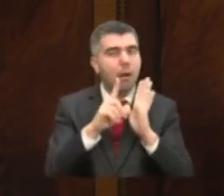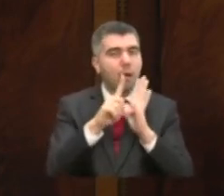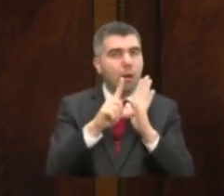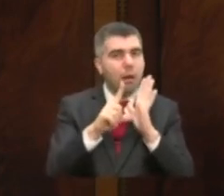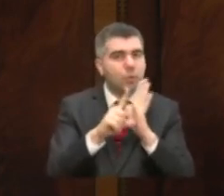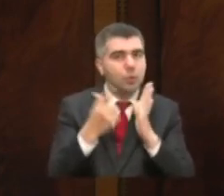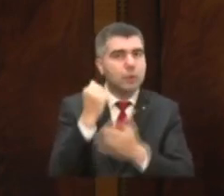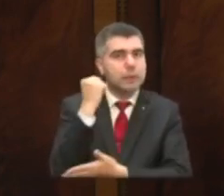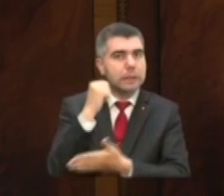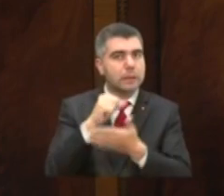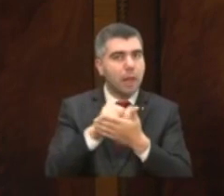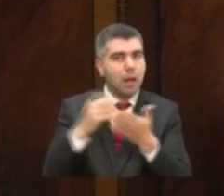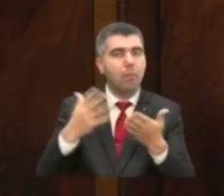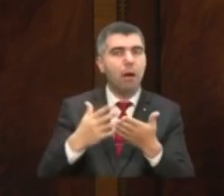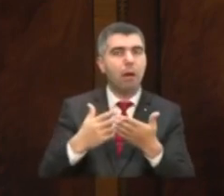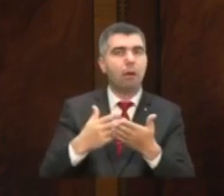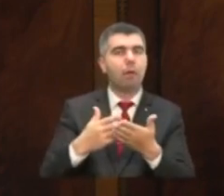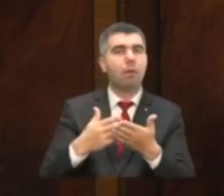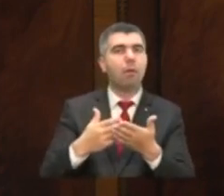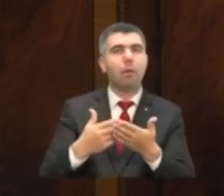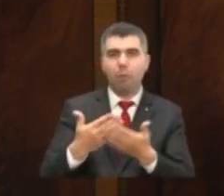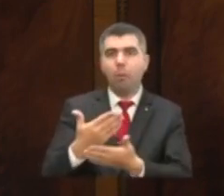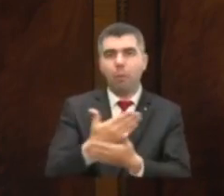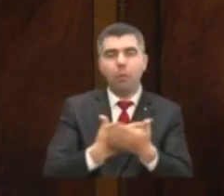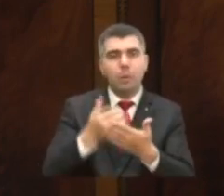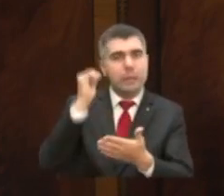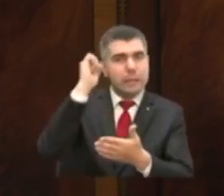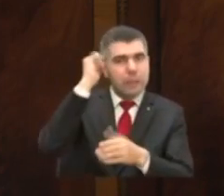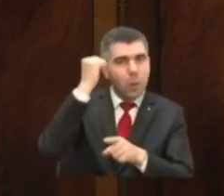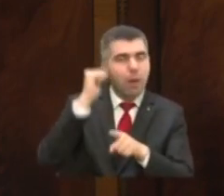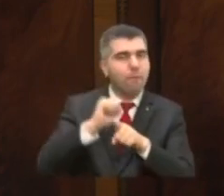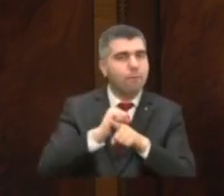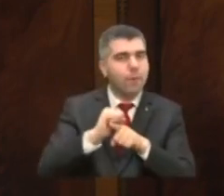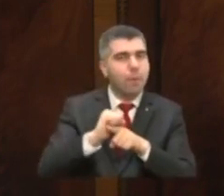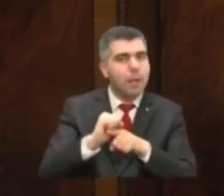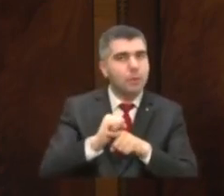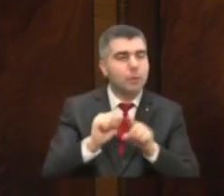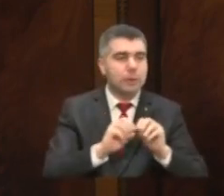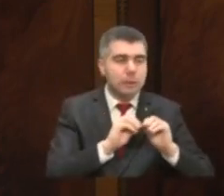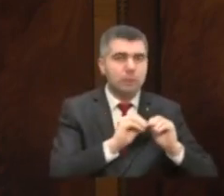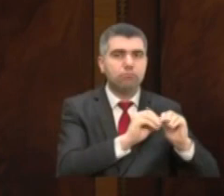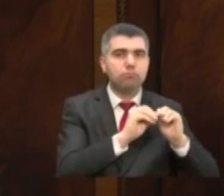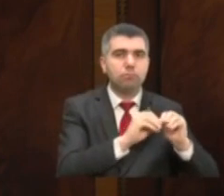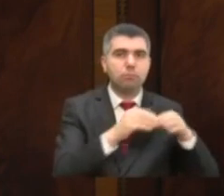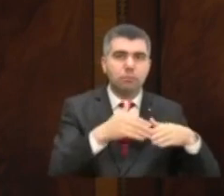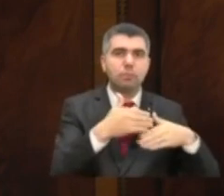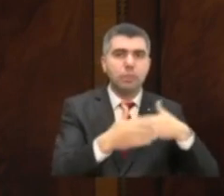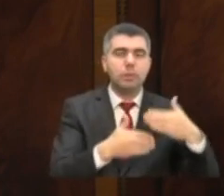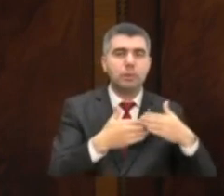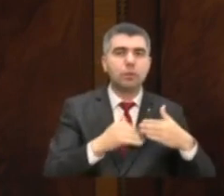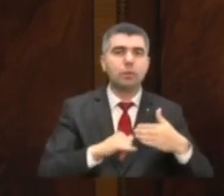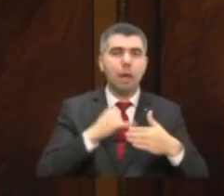الجانب الضريبية، الجانب التحفيزية، والجوانب ديال التكوين الموجهة للشباب في إطار العمل